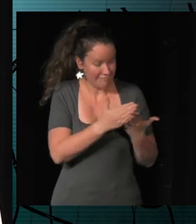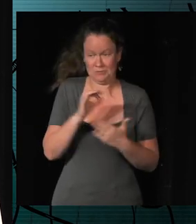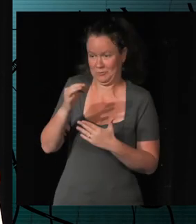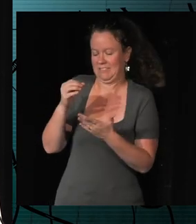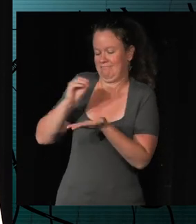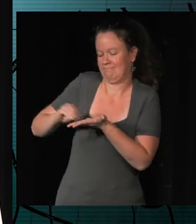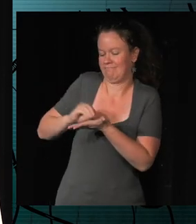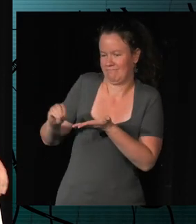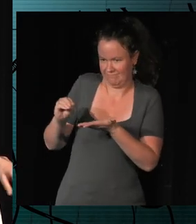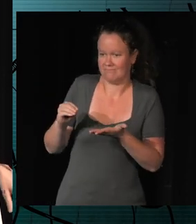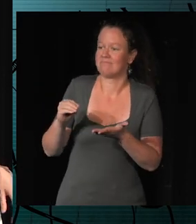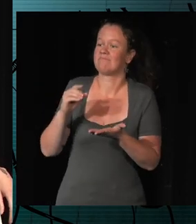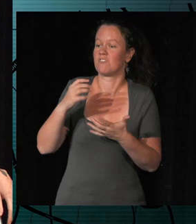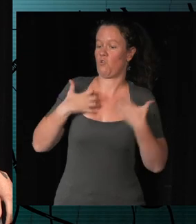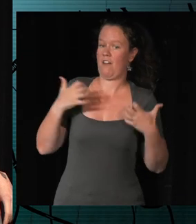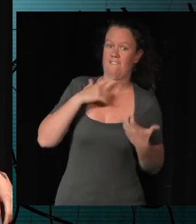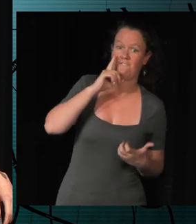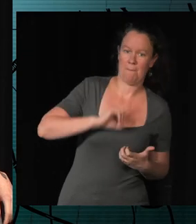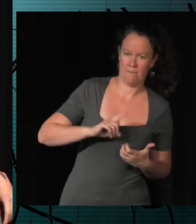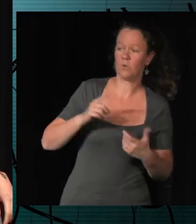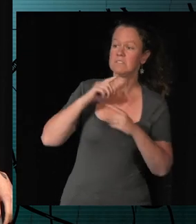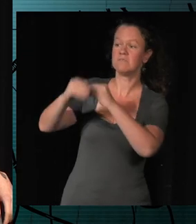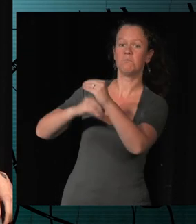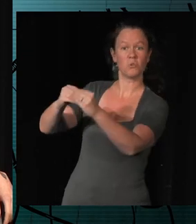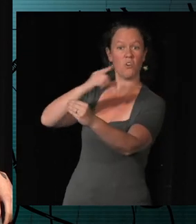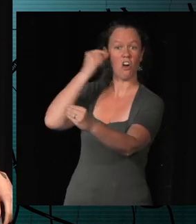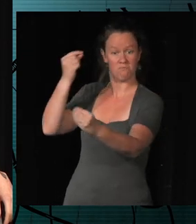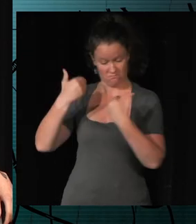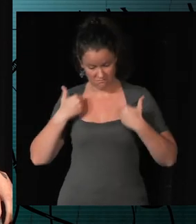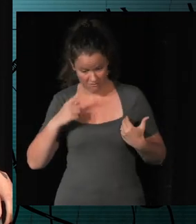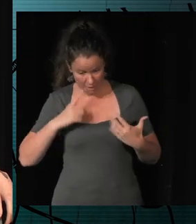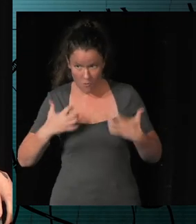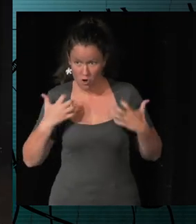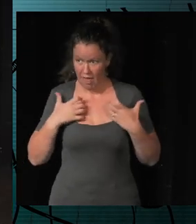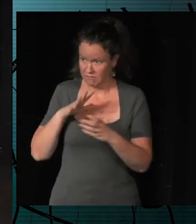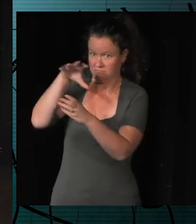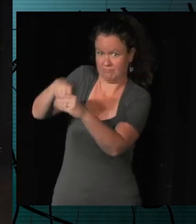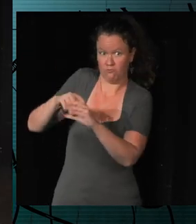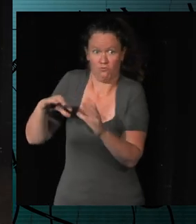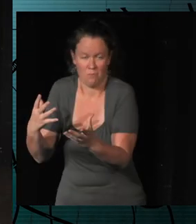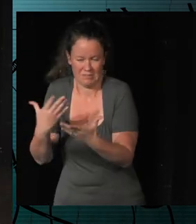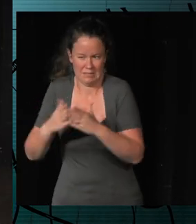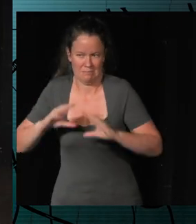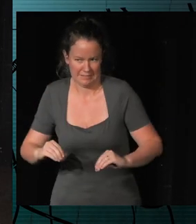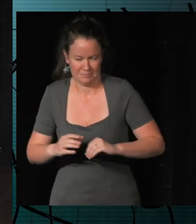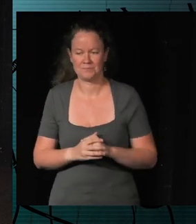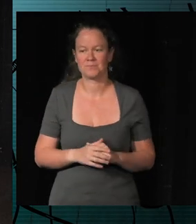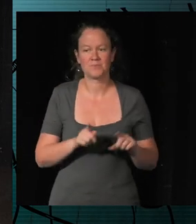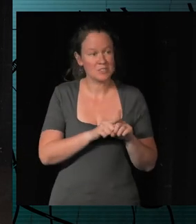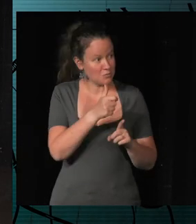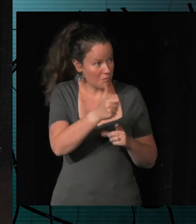femme en colère dans un monde d'homme et c'est des dont on va parler aussi avec le film là et et tu as aussi newsetter